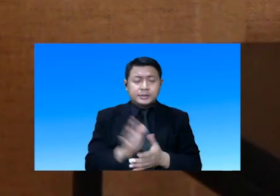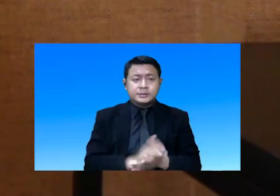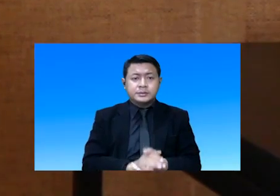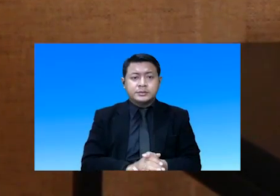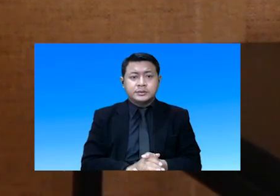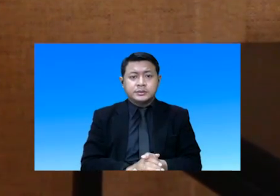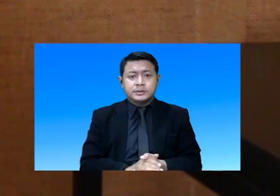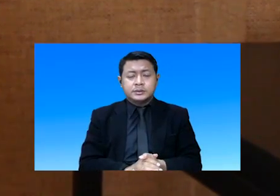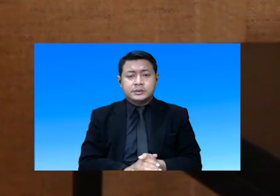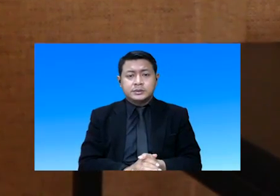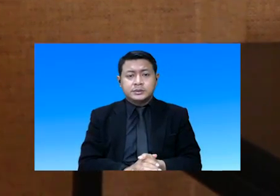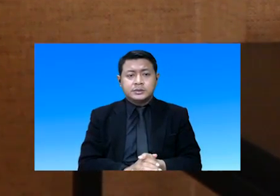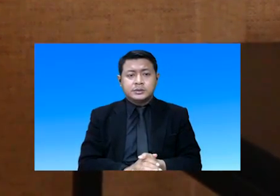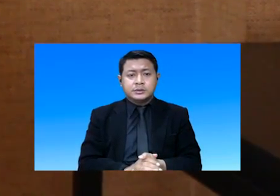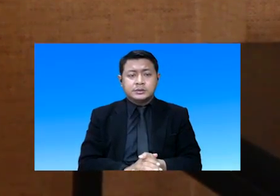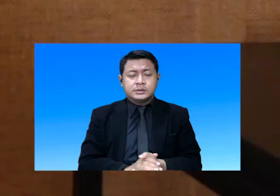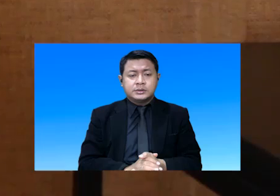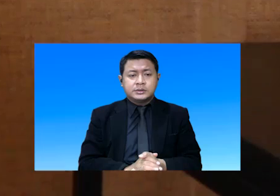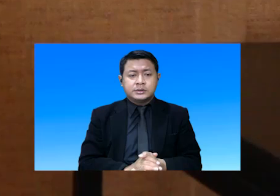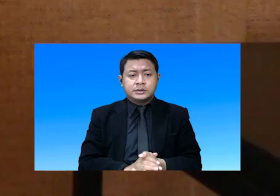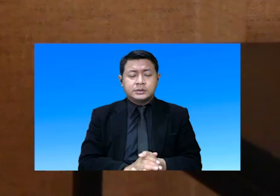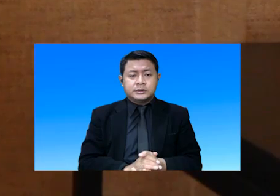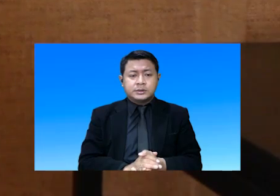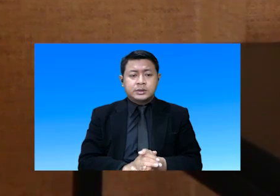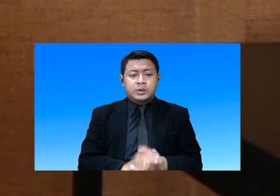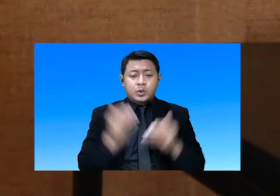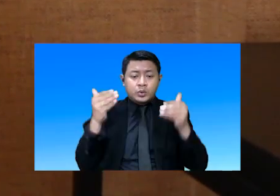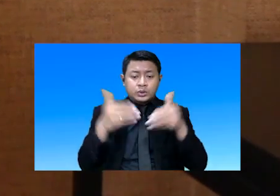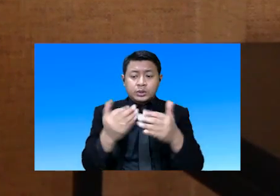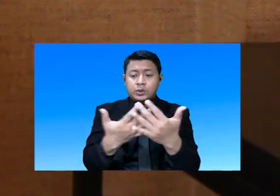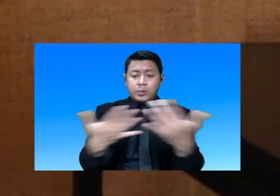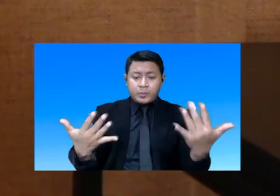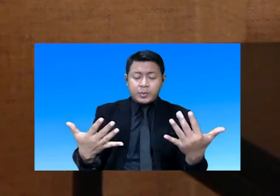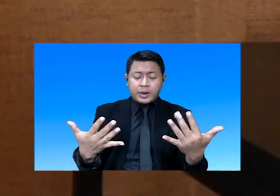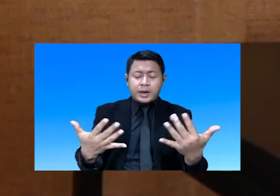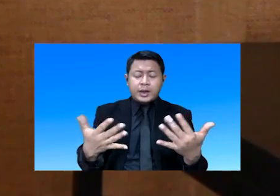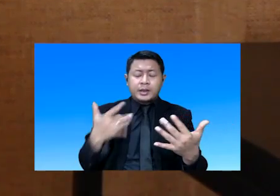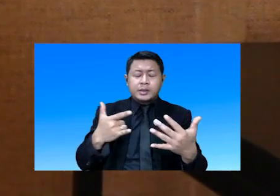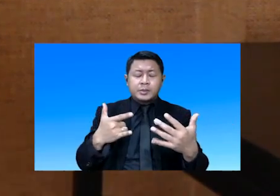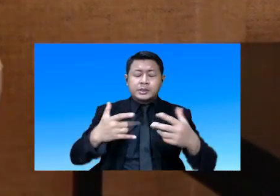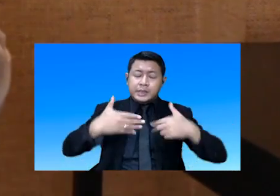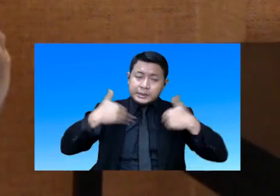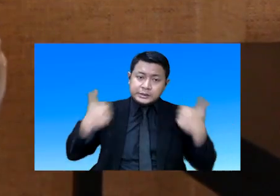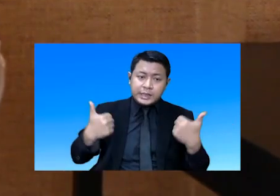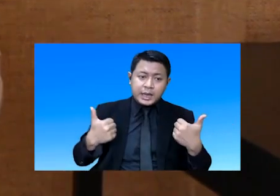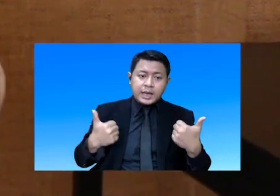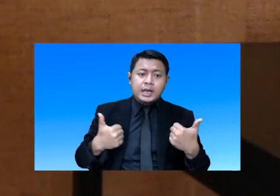saya rasakan sih itu ya, karena yang mereka yang bertahan adalah mereka yang memang bisa jadi berkat bagi orang lain. Kalau teman-teman lihat, jadi gak hanya buat materi diri